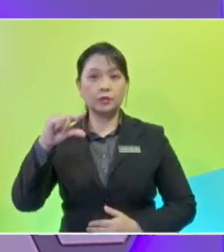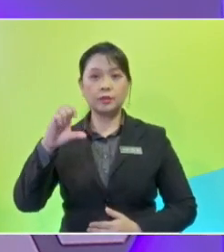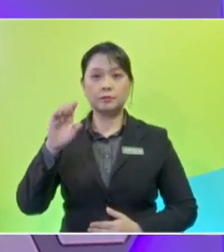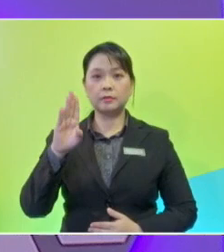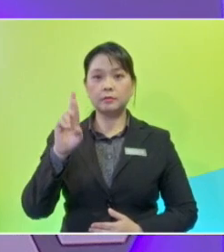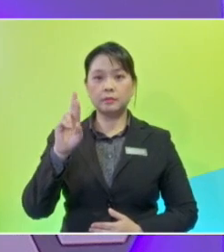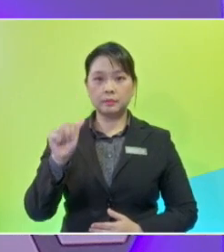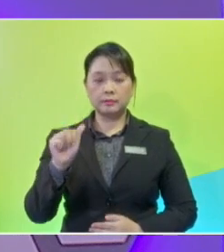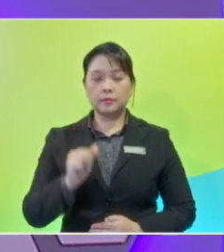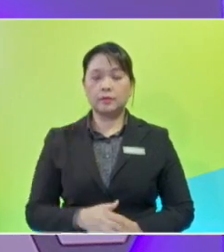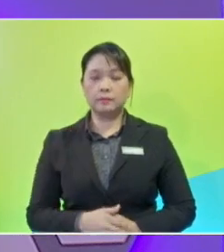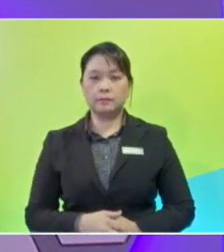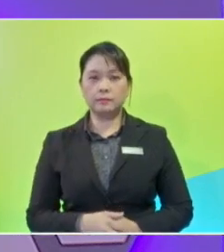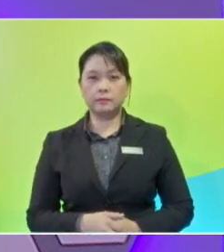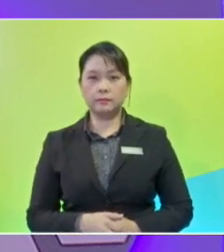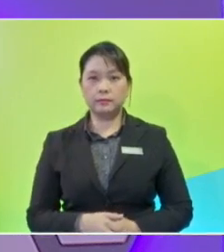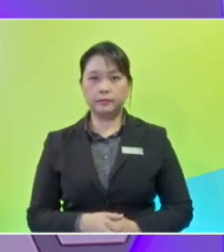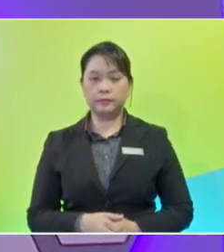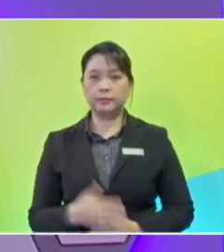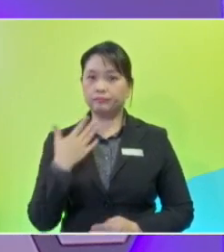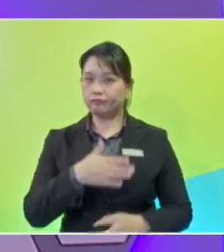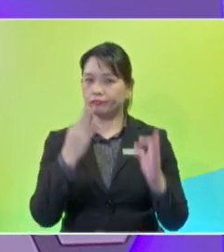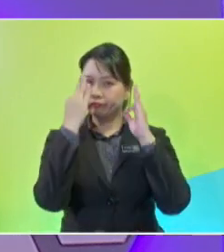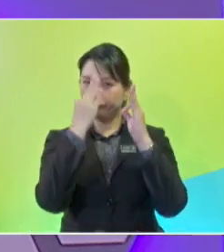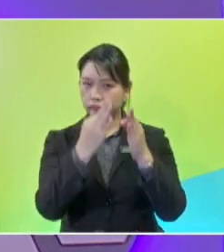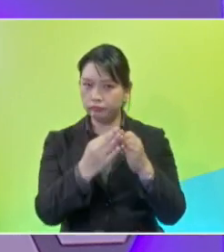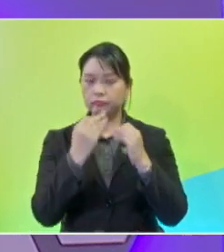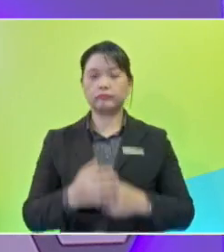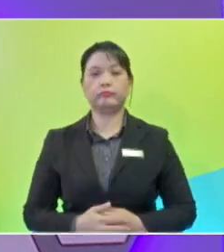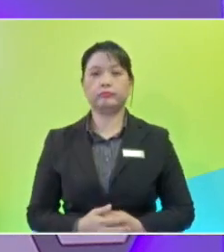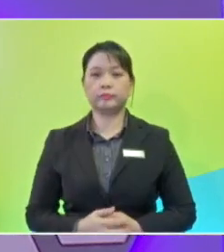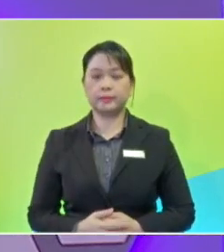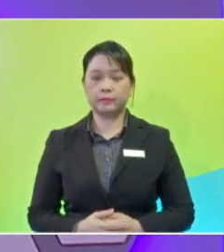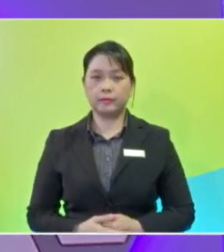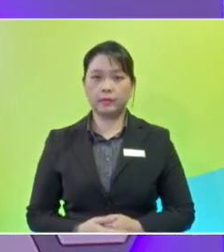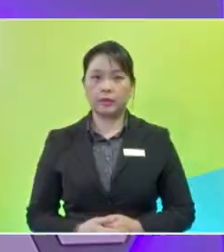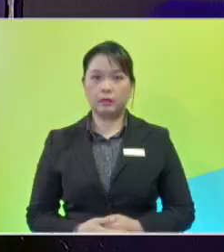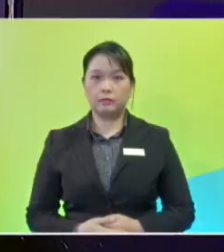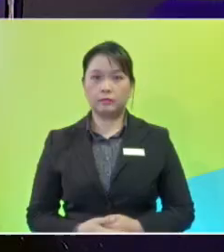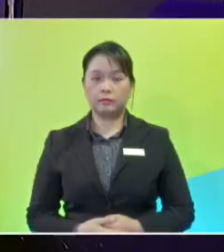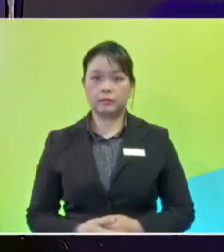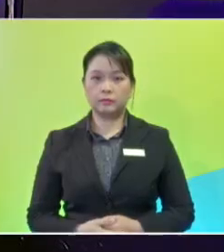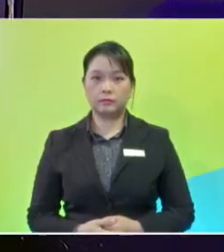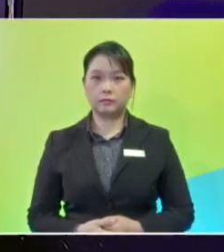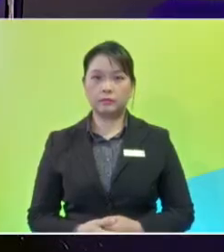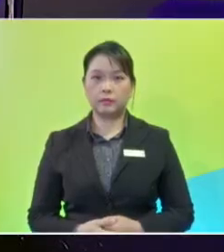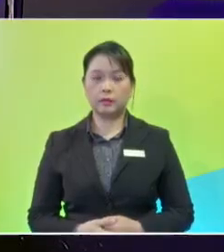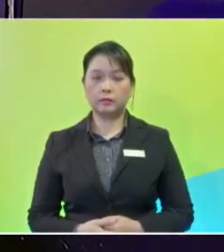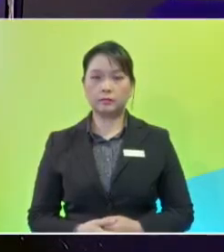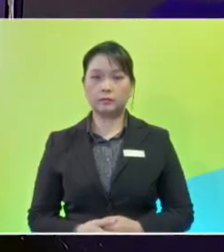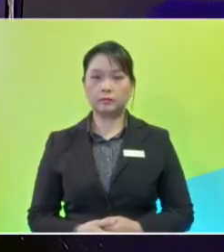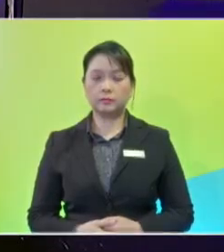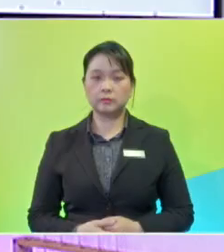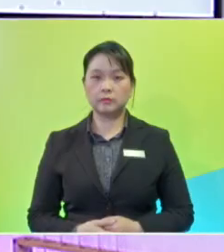kepada anak jadi murid berikan tumpuan yang sepenuhnya Oke So hari ini